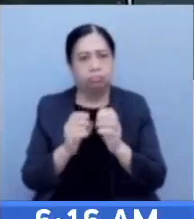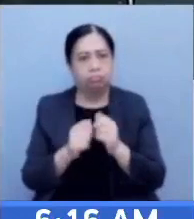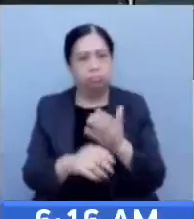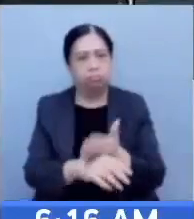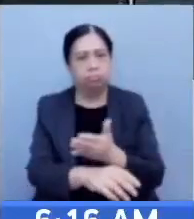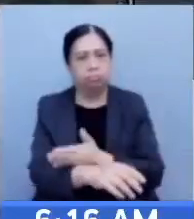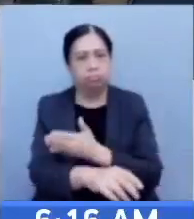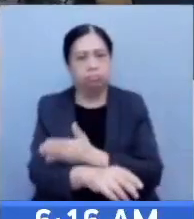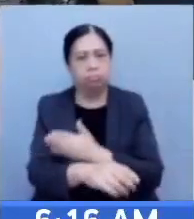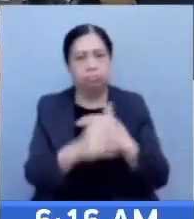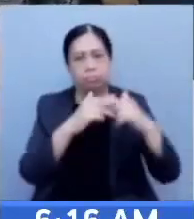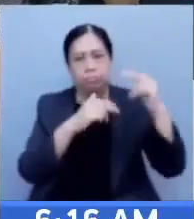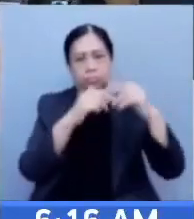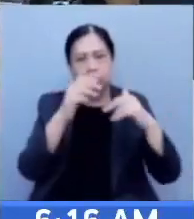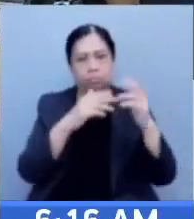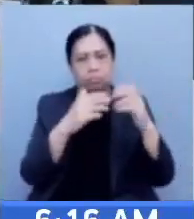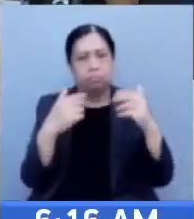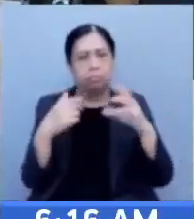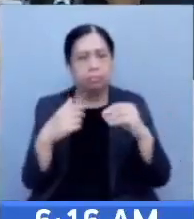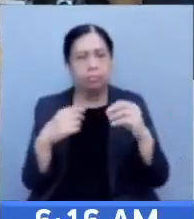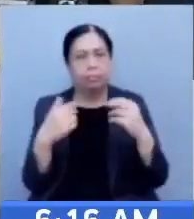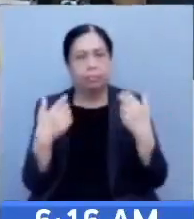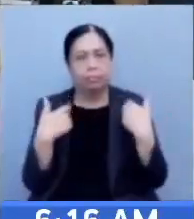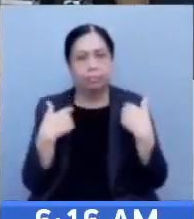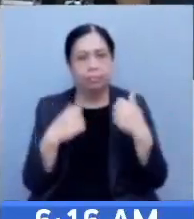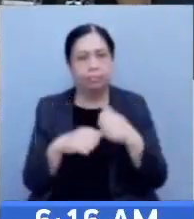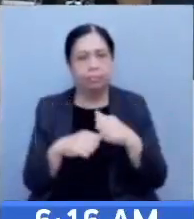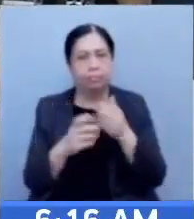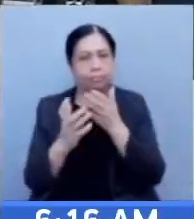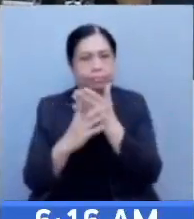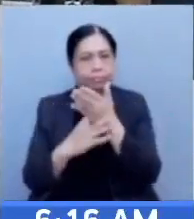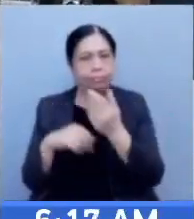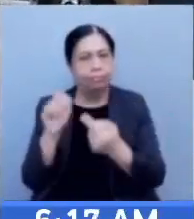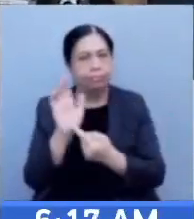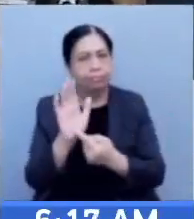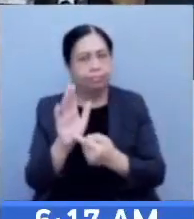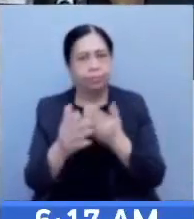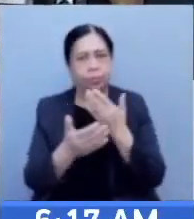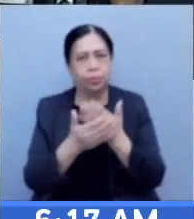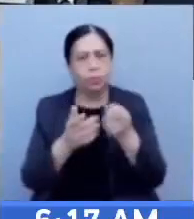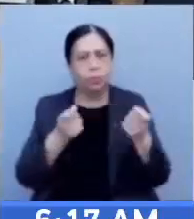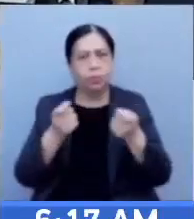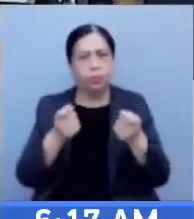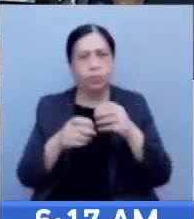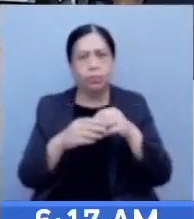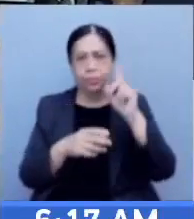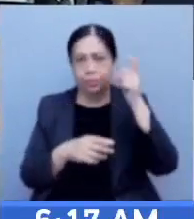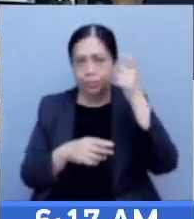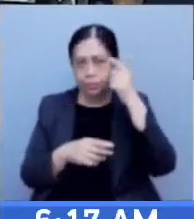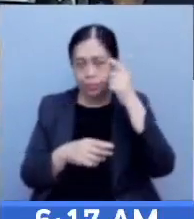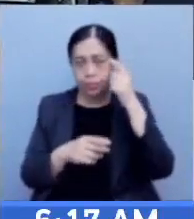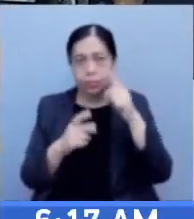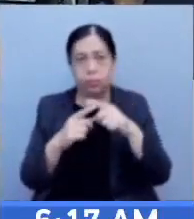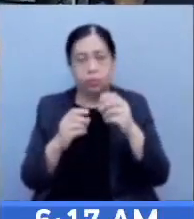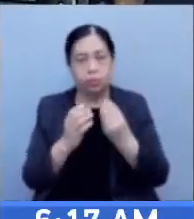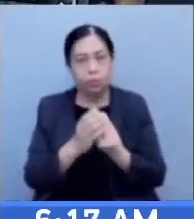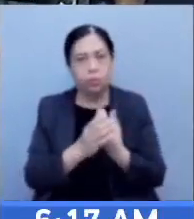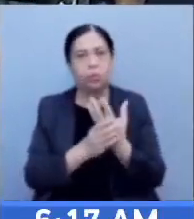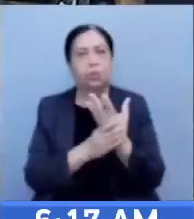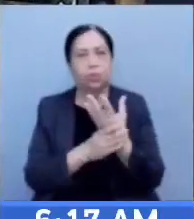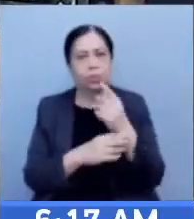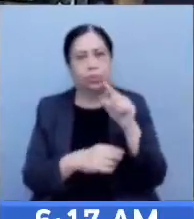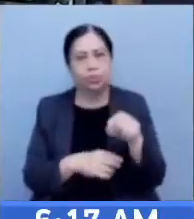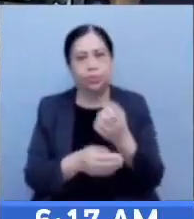infrastruktura at pagkakaroon ng transparency at maayos na pamamahala sa gobyerno para mapalago ang